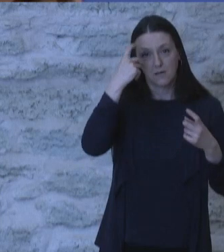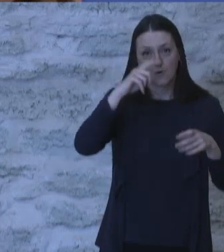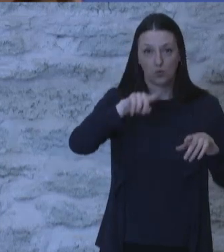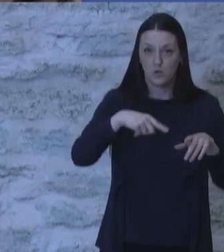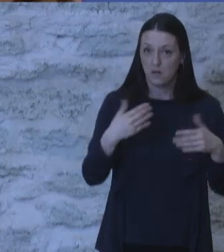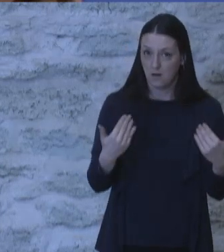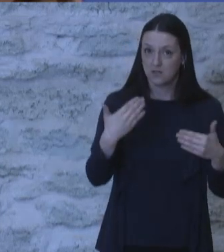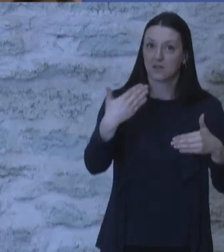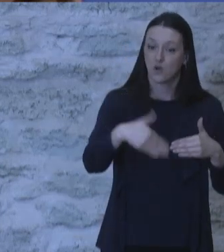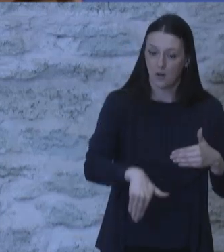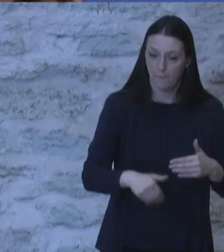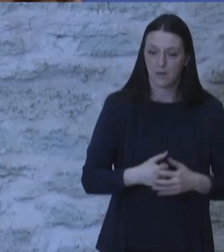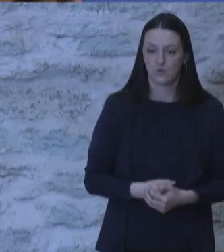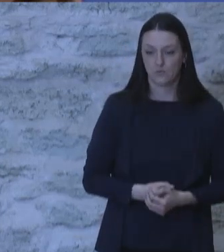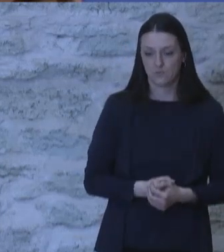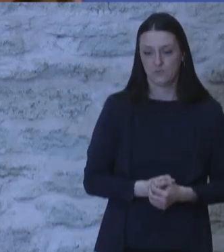lõppenud.